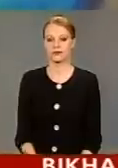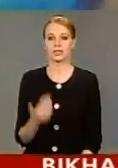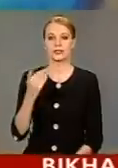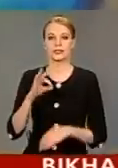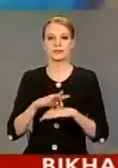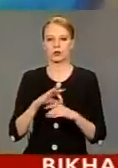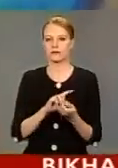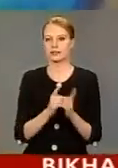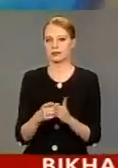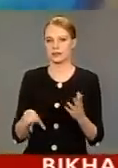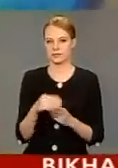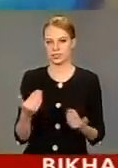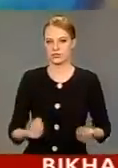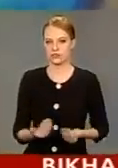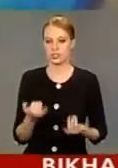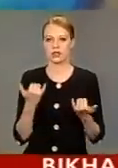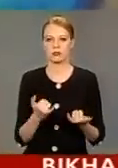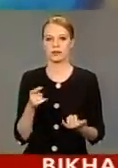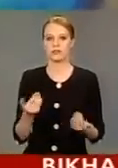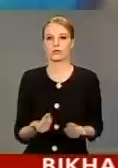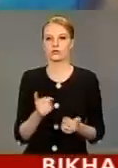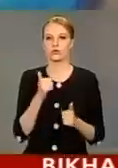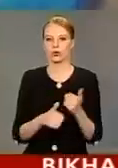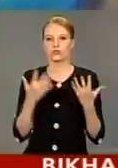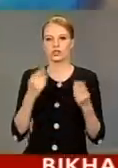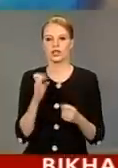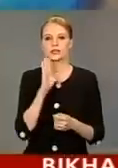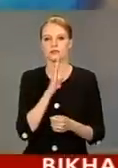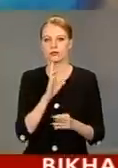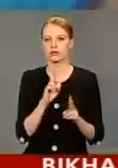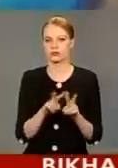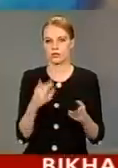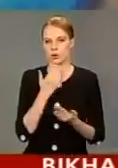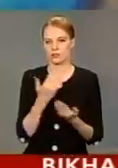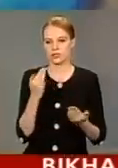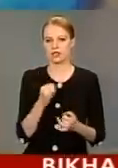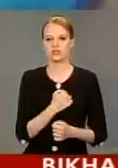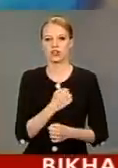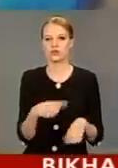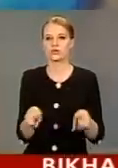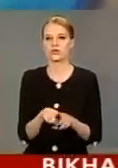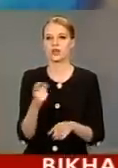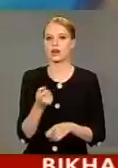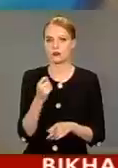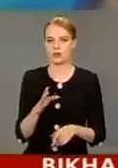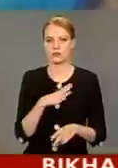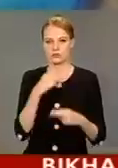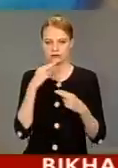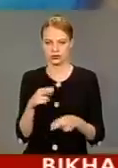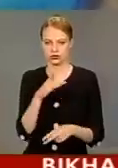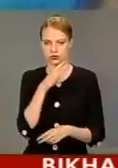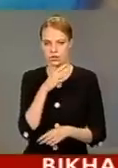Її хвороба змінила все їхнє життя, і тепер вони проживають кожен день з мамою як останній і жаліють, що так мало приділяли їй